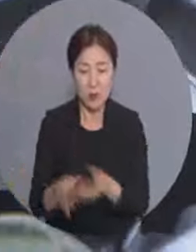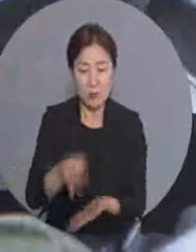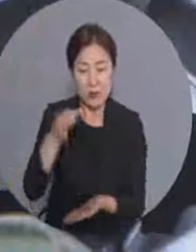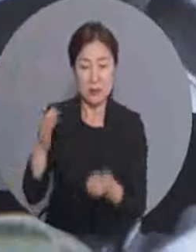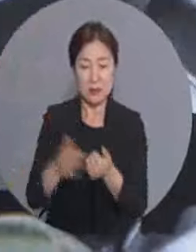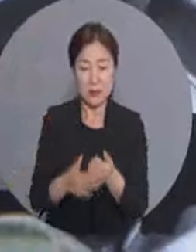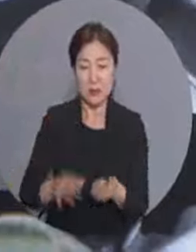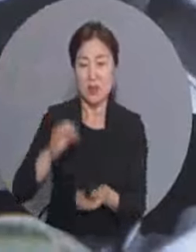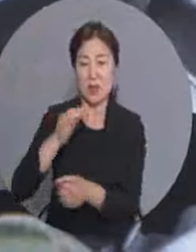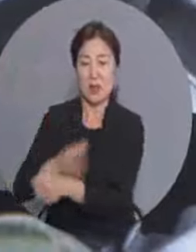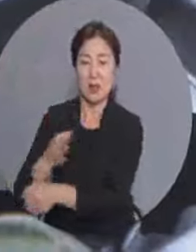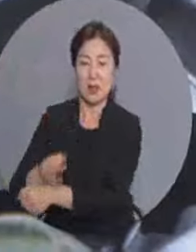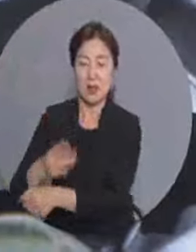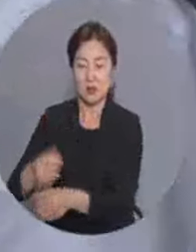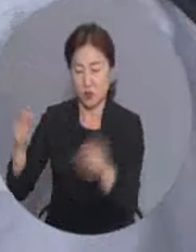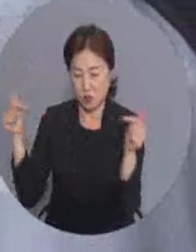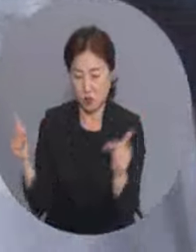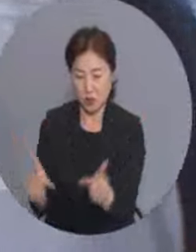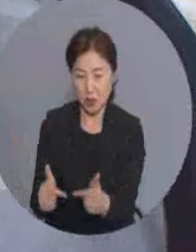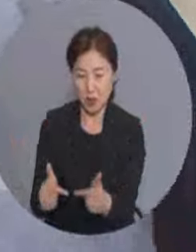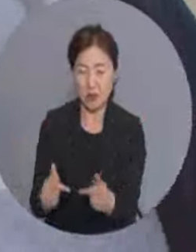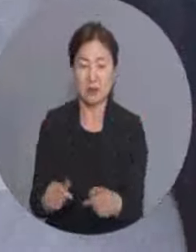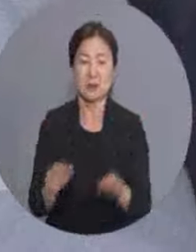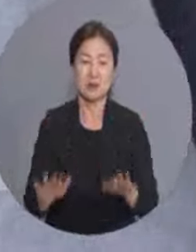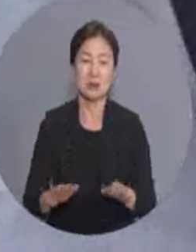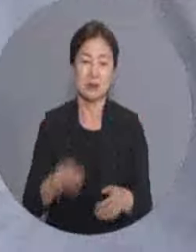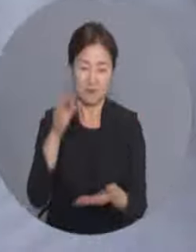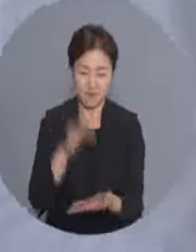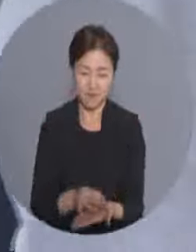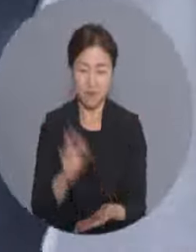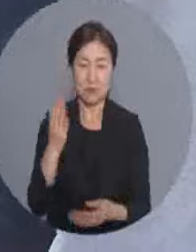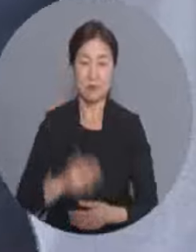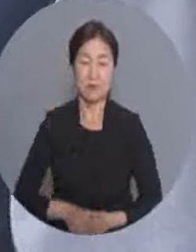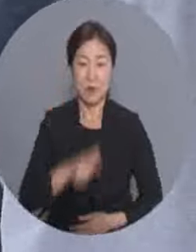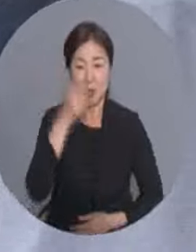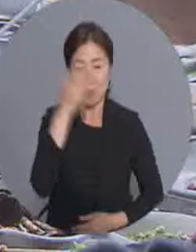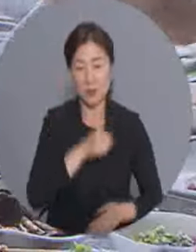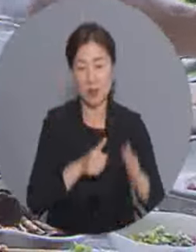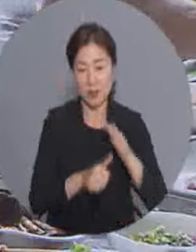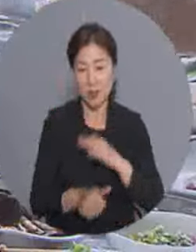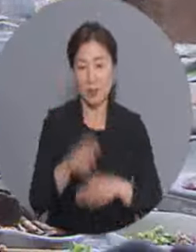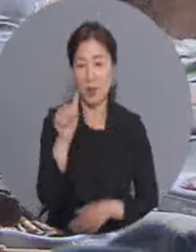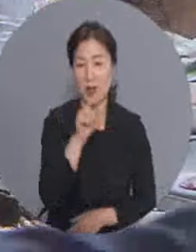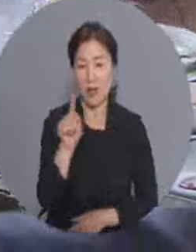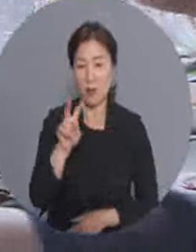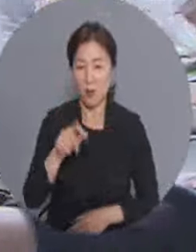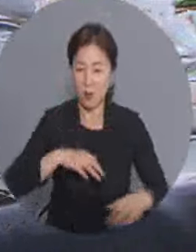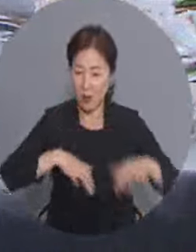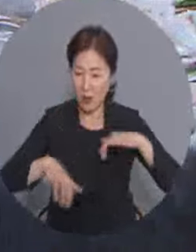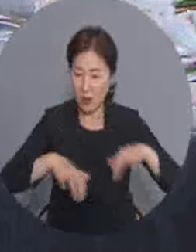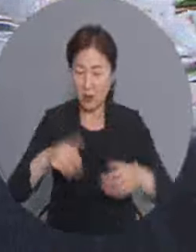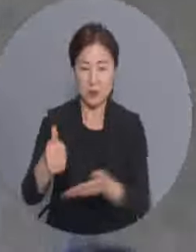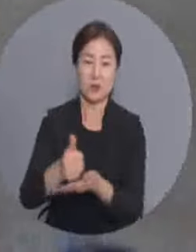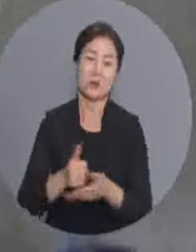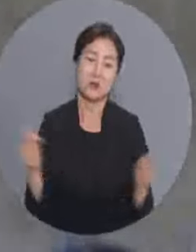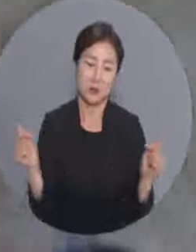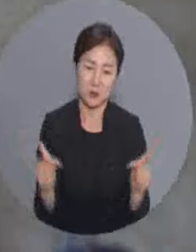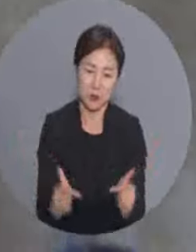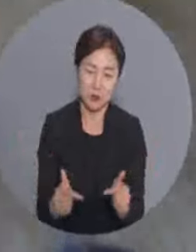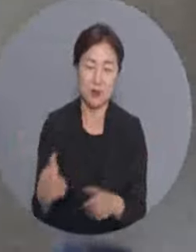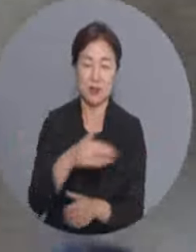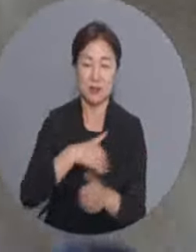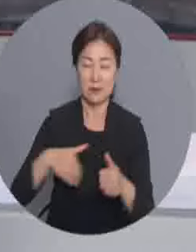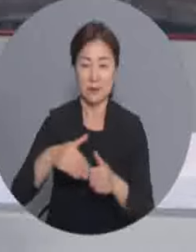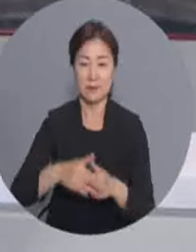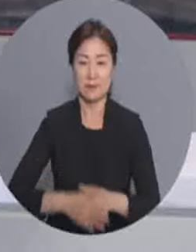크게 줄면서 공급을 따라가지 못하는 겁니다. 여수의 대표 하모거리도 최근 손님 감소를 실감하고